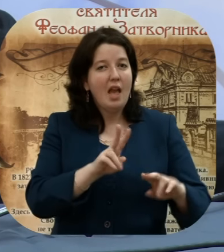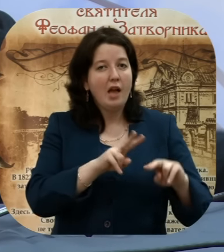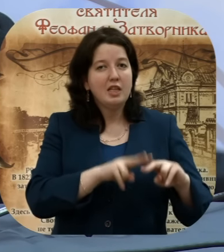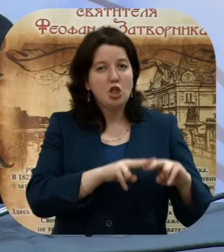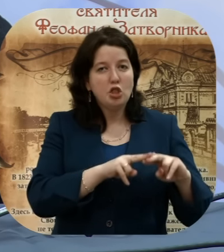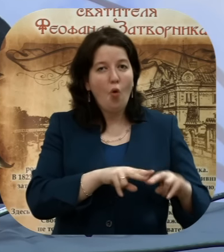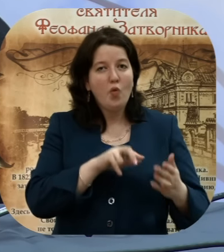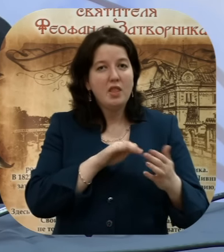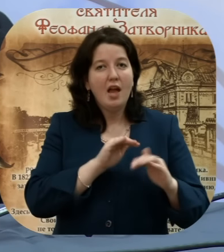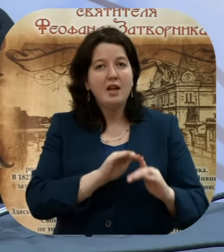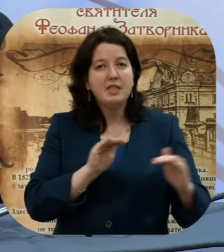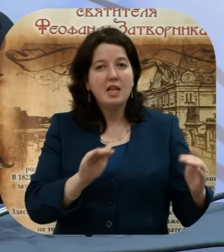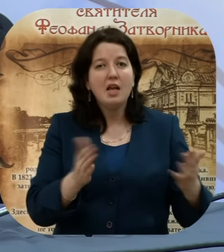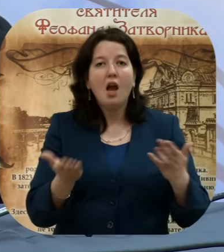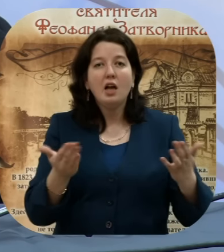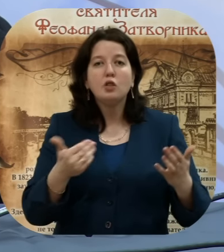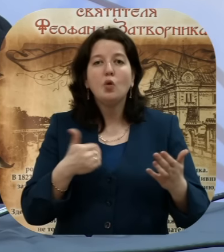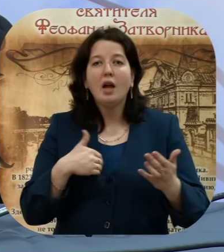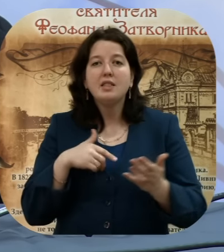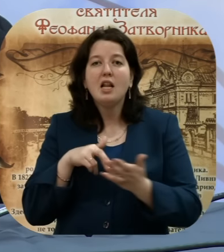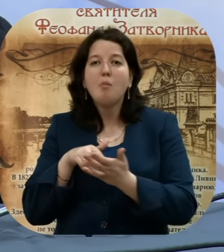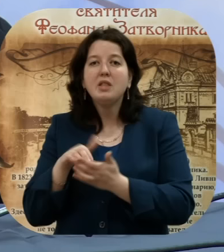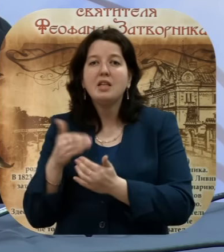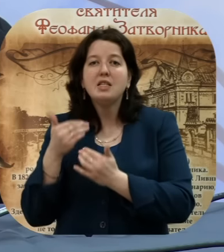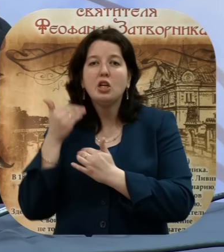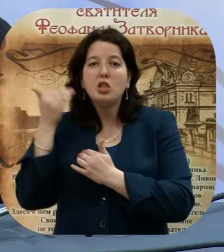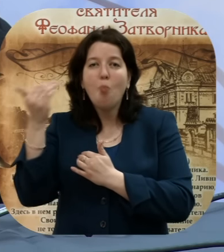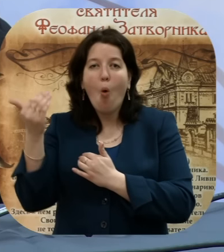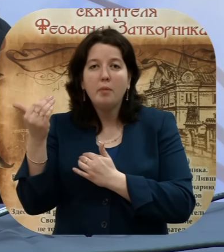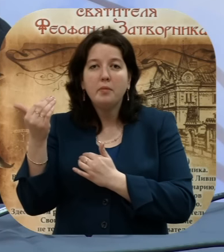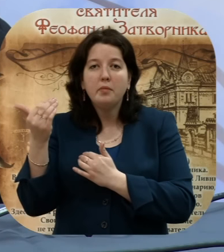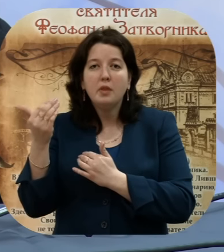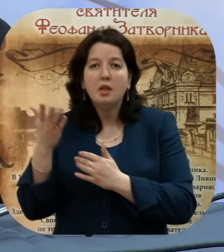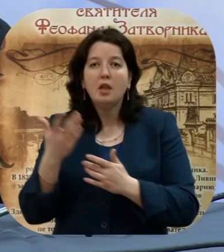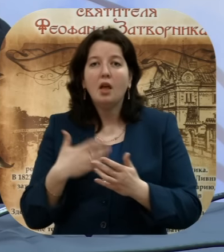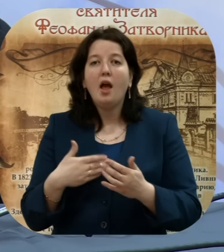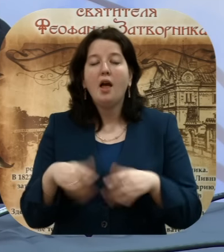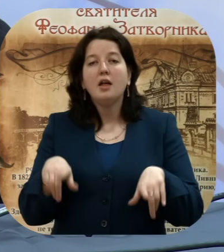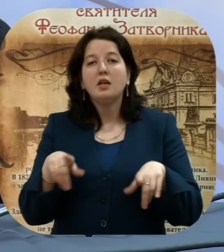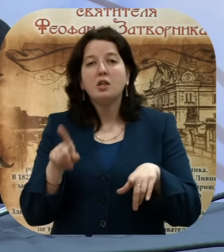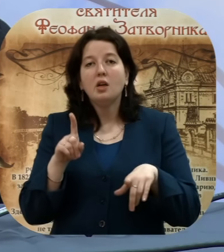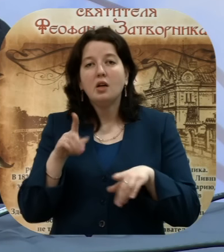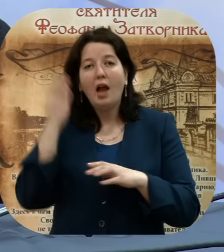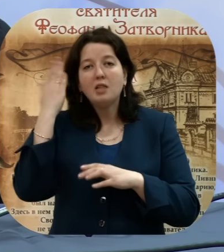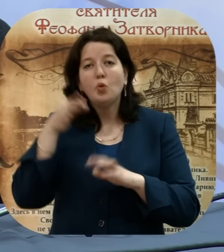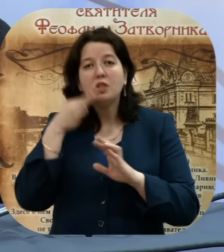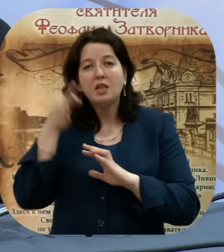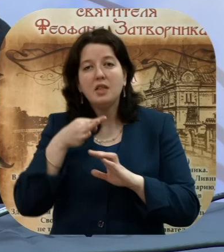к нему подойти, а ученики не пускали. Таковых есть Царство Небесное.